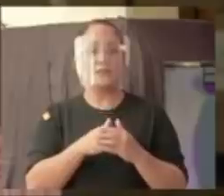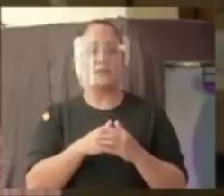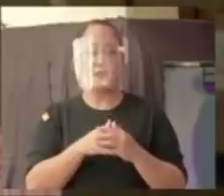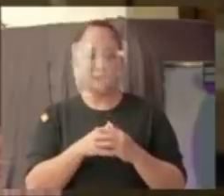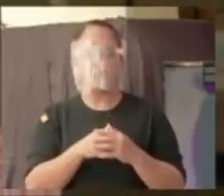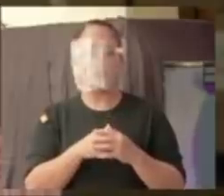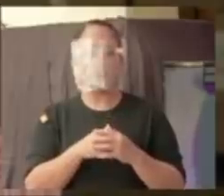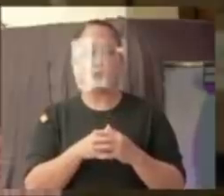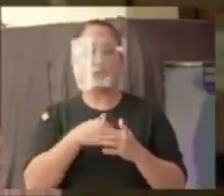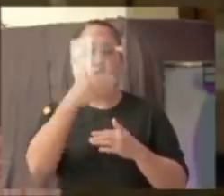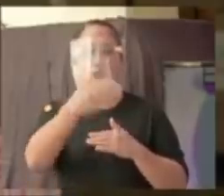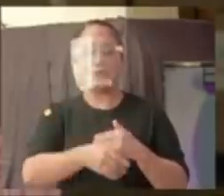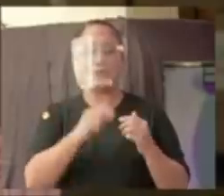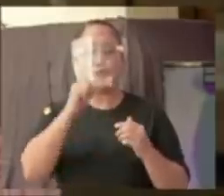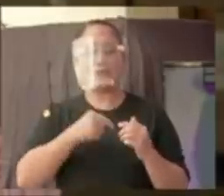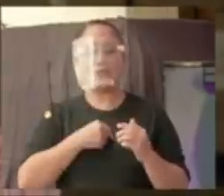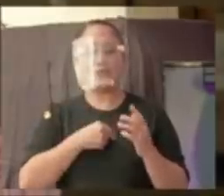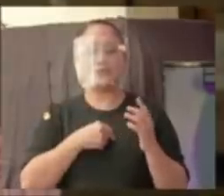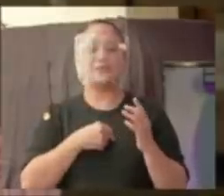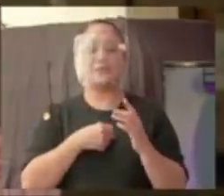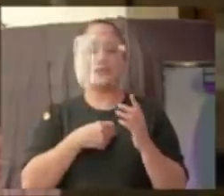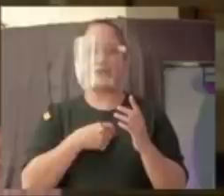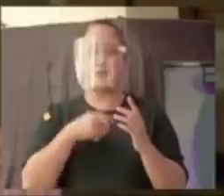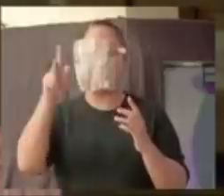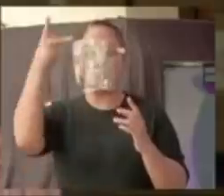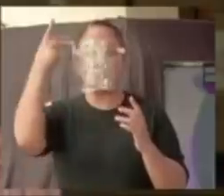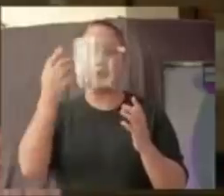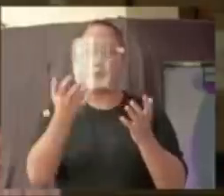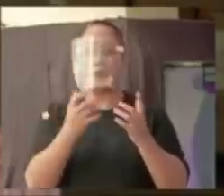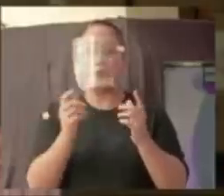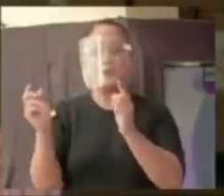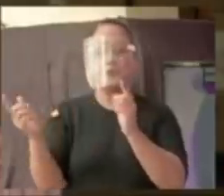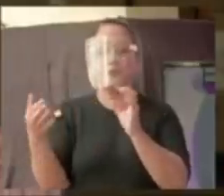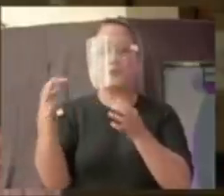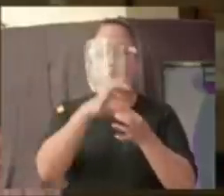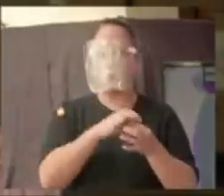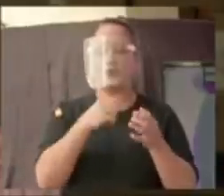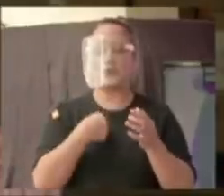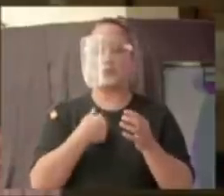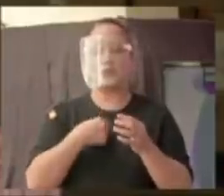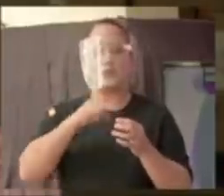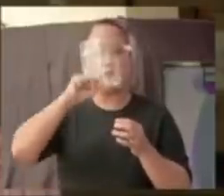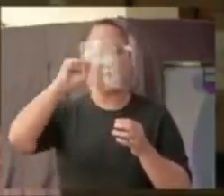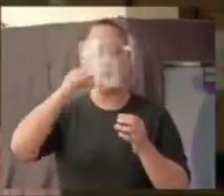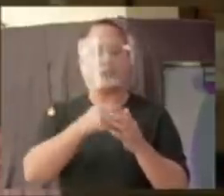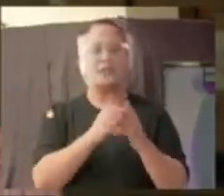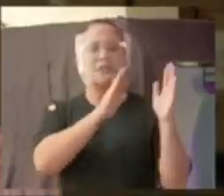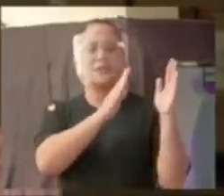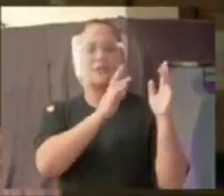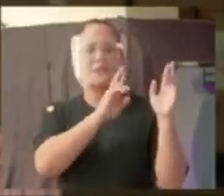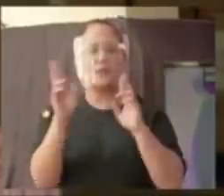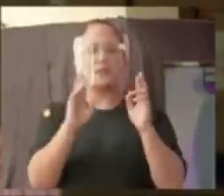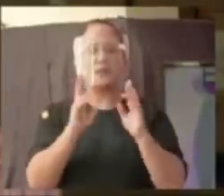mga guest candidates natin na nagpapahayag ngayon ng pakikiisa sa ating ipinaglalaban at handang tumaya